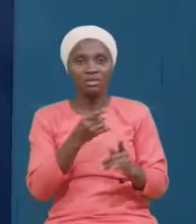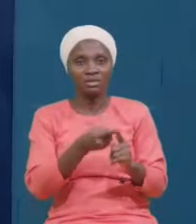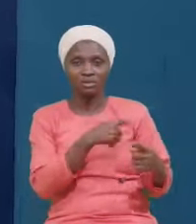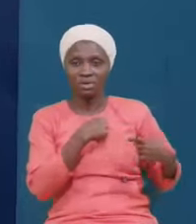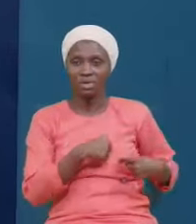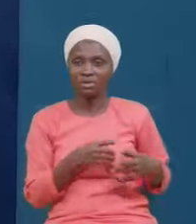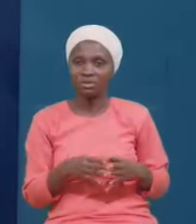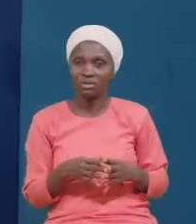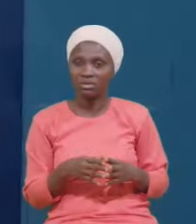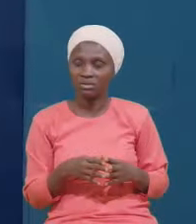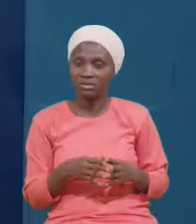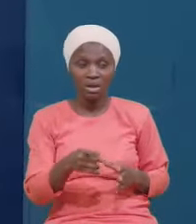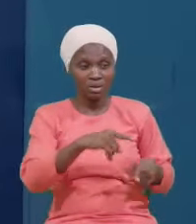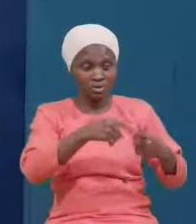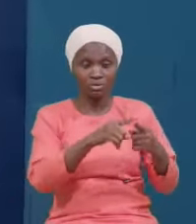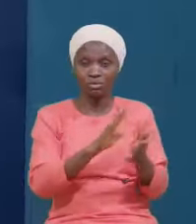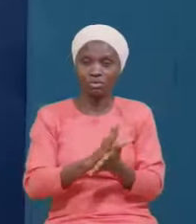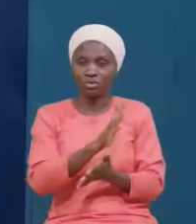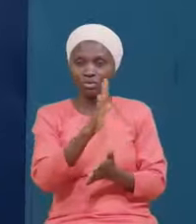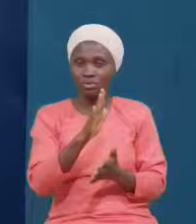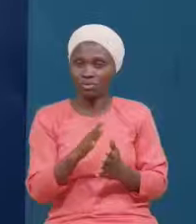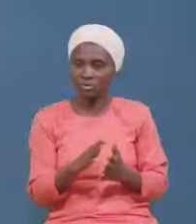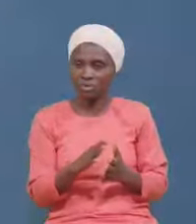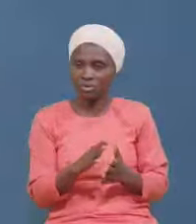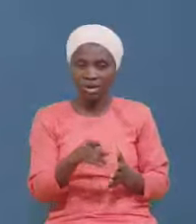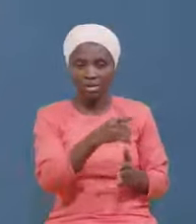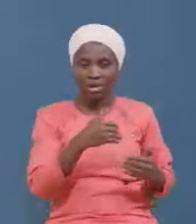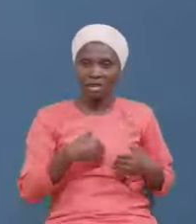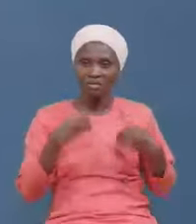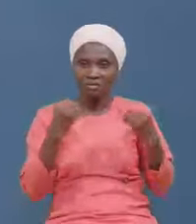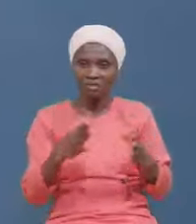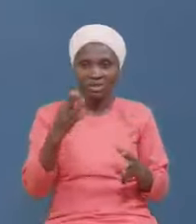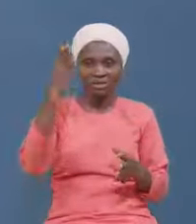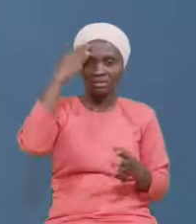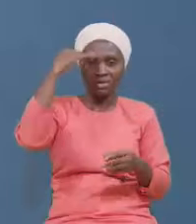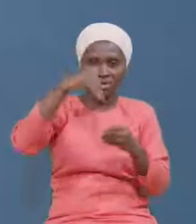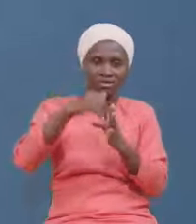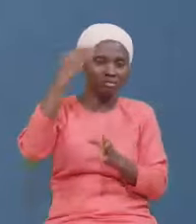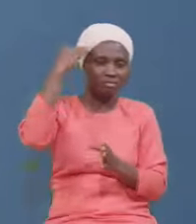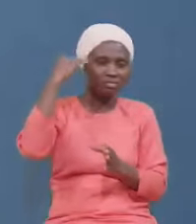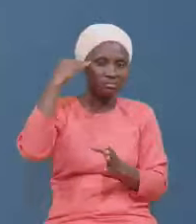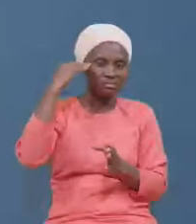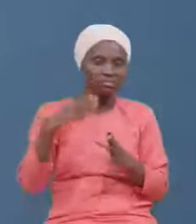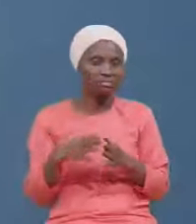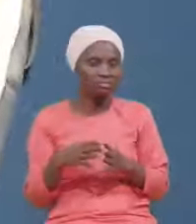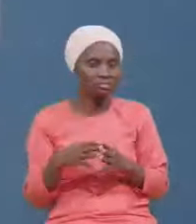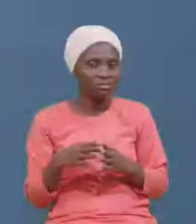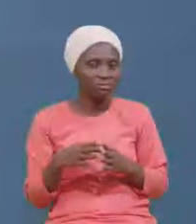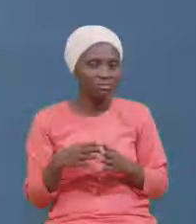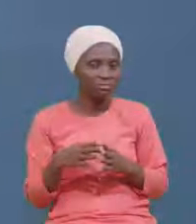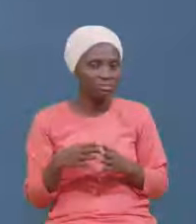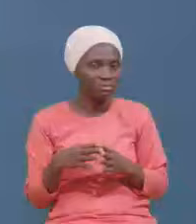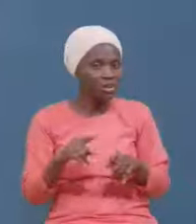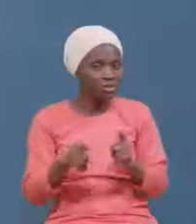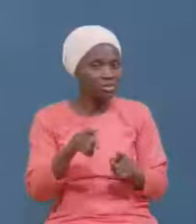అతని హృదయంలో లేదు ఐ గో టు స్కూల్ స్కూల్కి వెళ్తాను ఐ హావ్ ఎ లాట్ ఆఫ్ నాలెడ్జ్ ఇన్ ది హెడ్ ఆ యొక్క బుర్రలో బోల్డ్ జ్ఞానం ఉంటుంది బట్